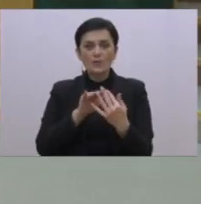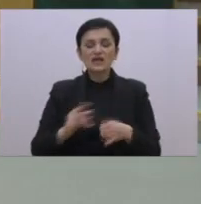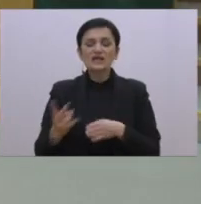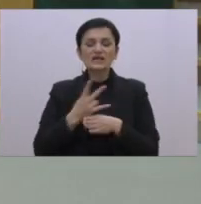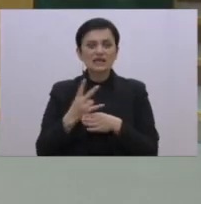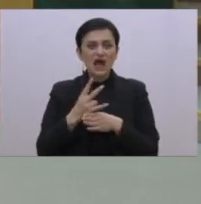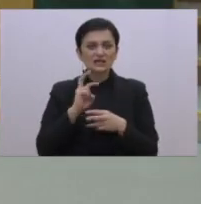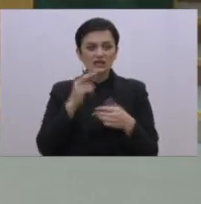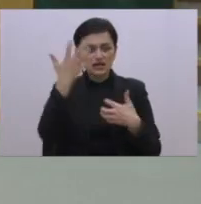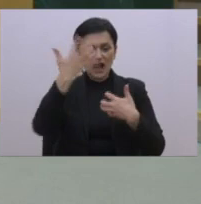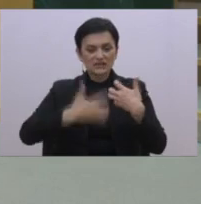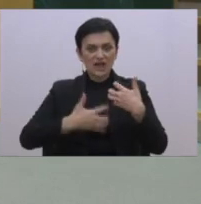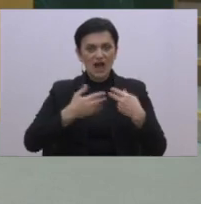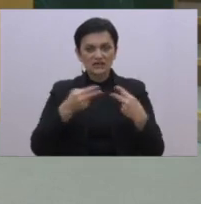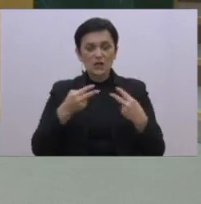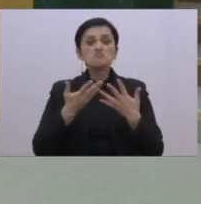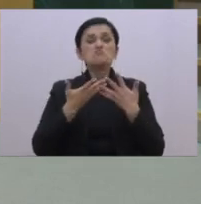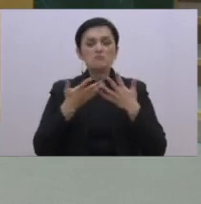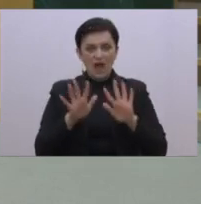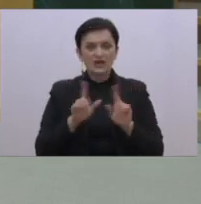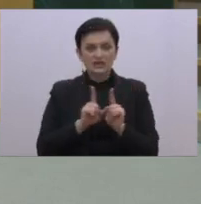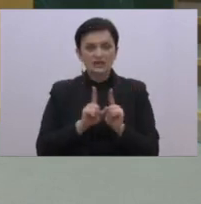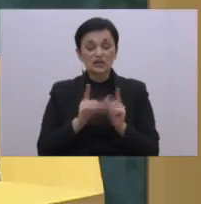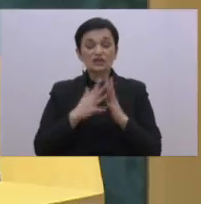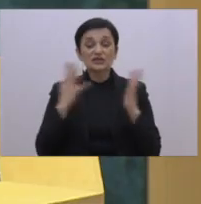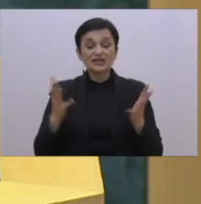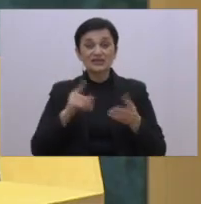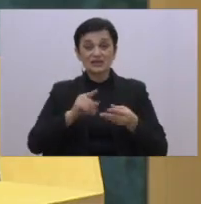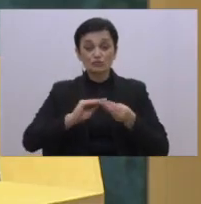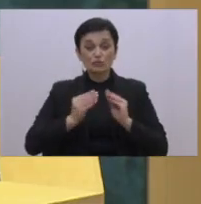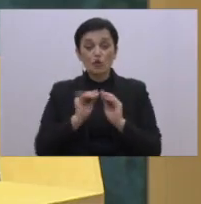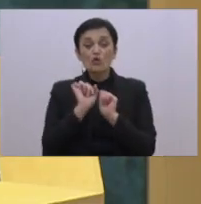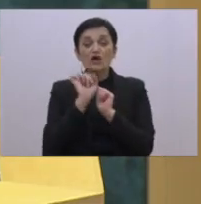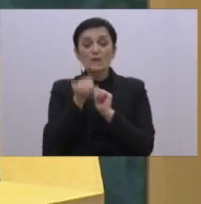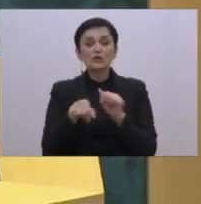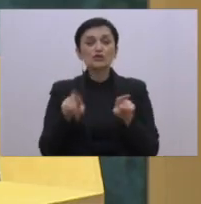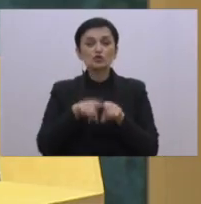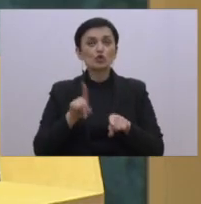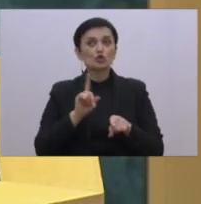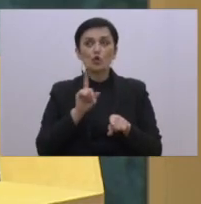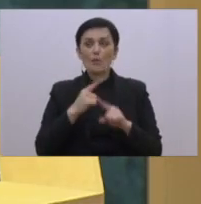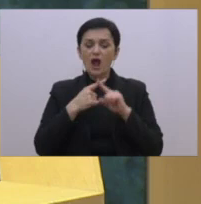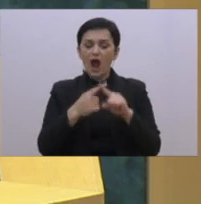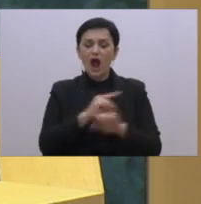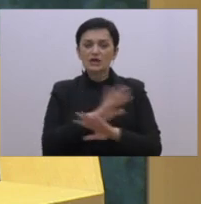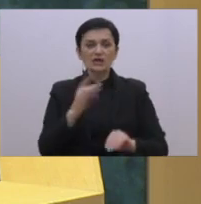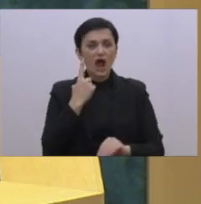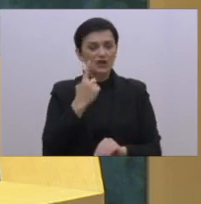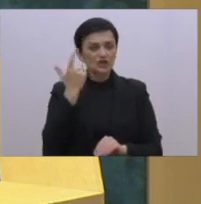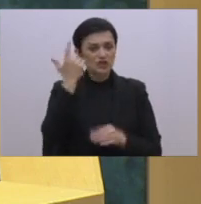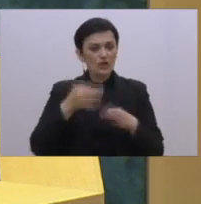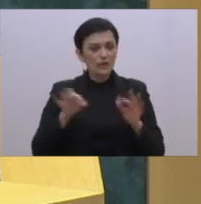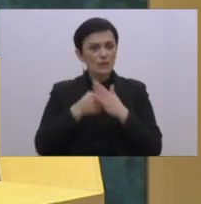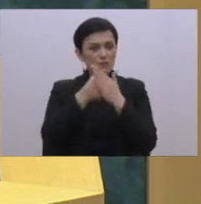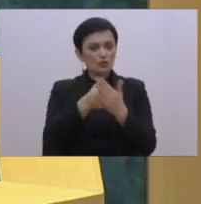რადიკალიზმის გასანეიტრალებლად. უფრო მეტიც, ამ დიდ გამოწვევებთან განკლავება ისე მოხდა, რომ არ დაგვითმია არც ერთი დემოკრატიული მიღწევა